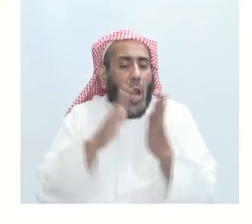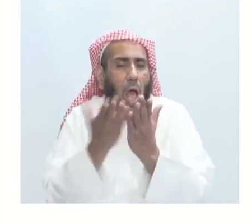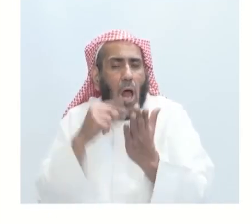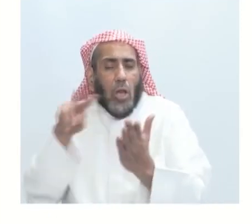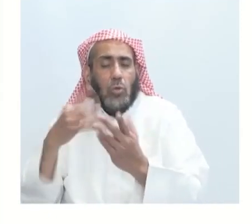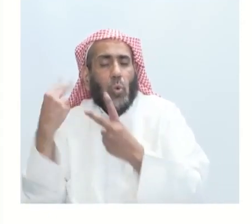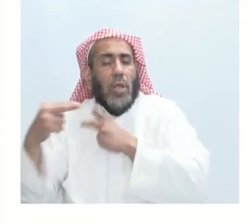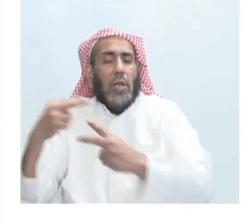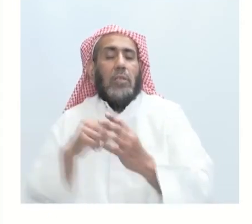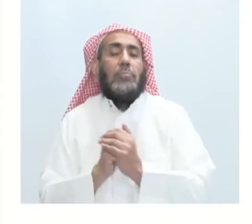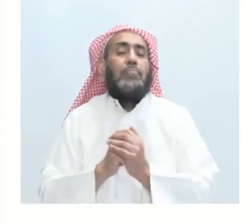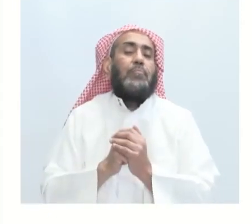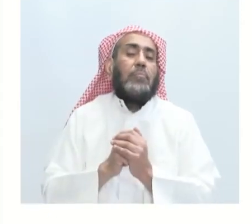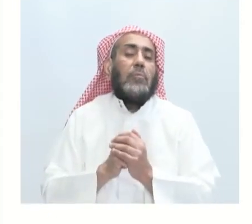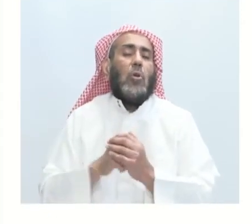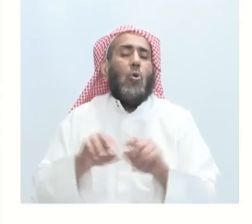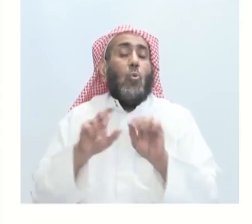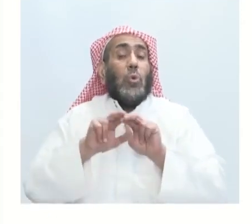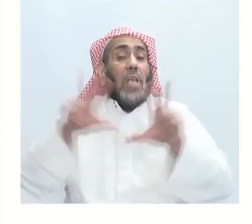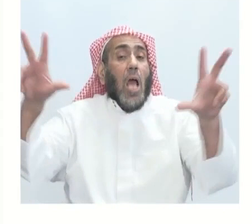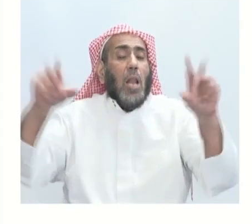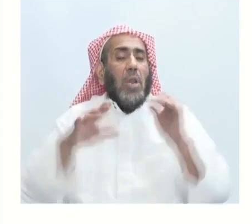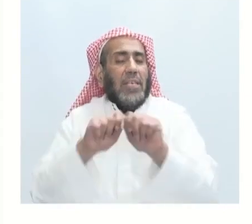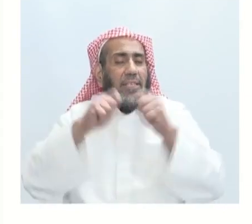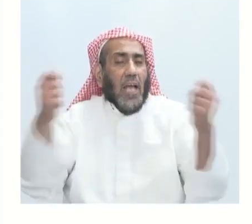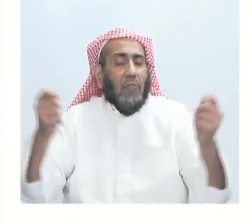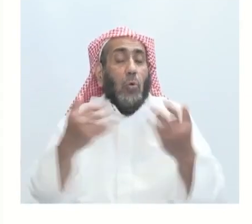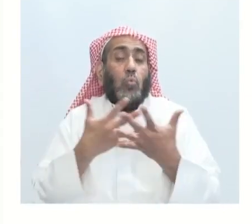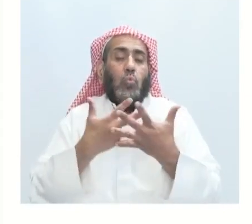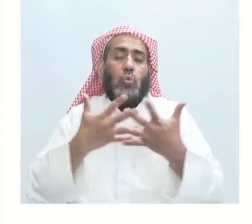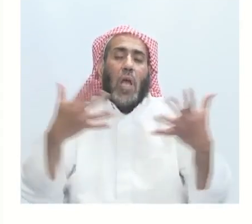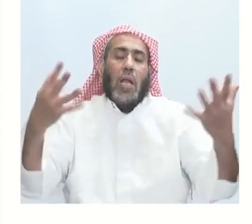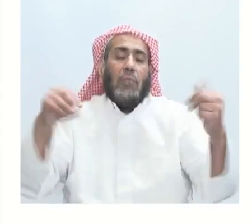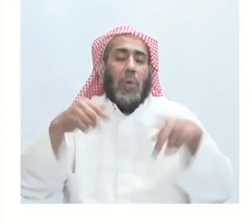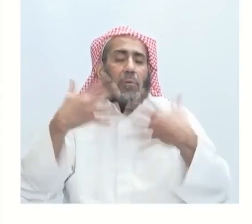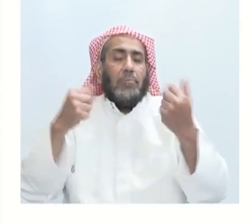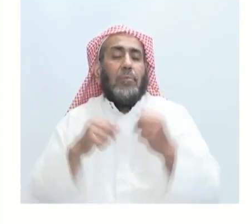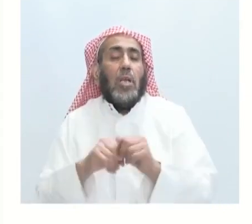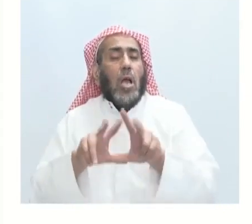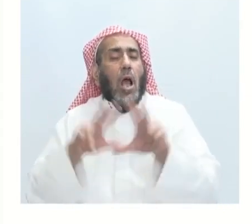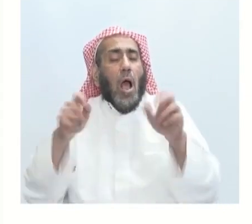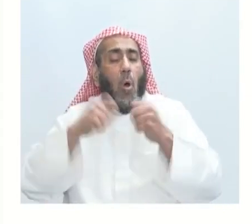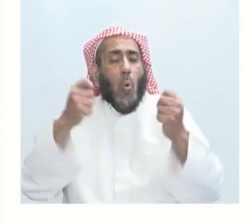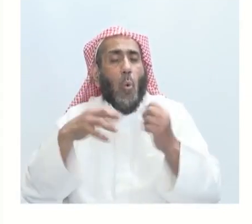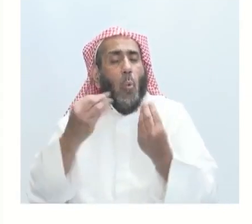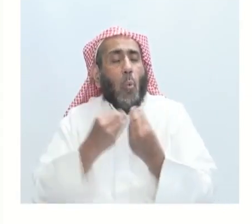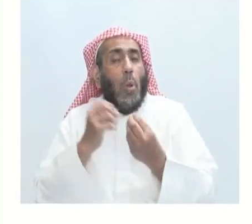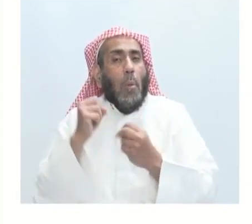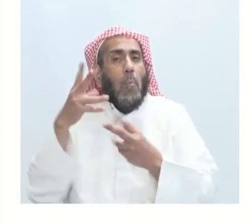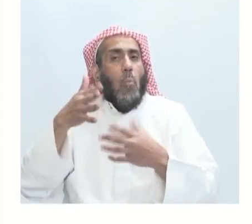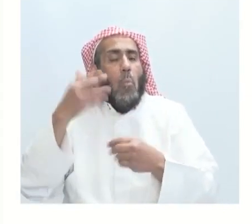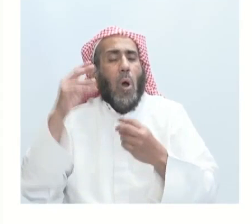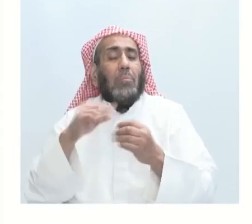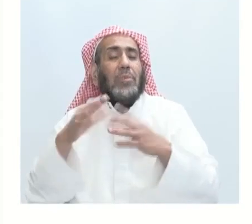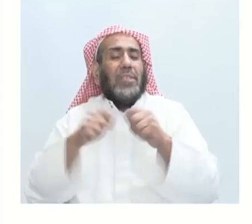التراث الادبي وسائل اعلام ايضا منها الصحافه هذه من عوامل ازدهار ادب في المملكه ال التي كانت محضن للمواهب طبعا